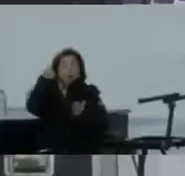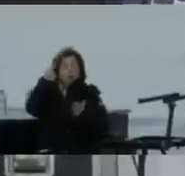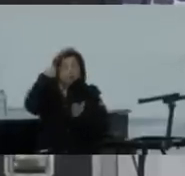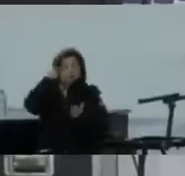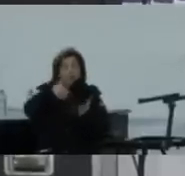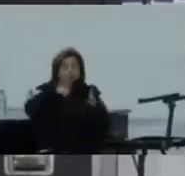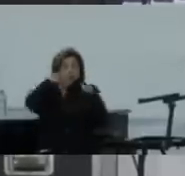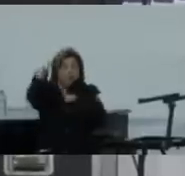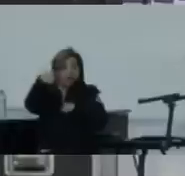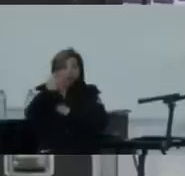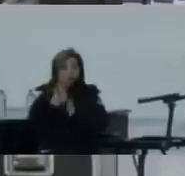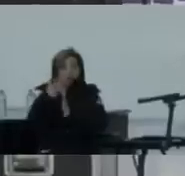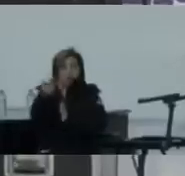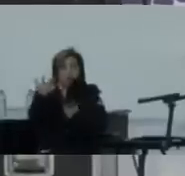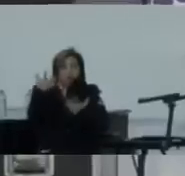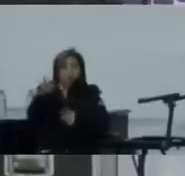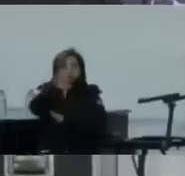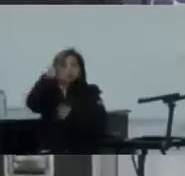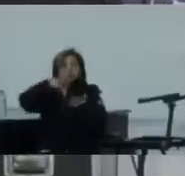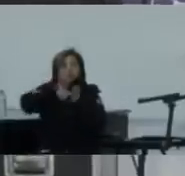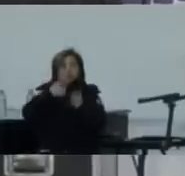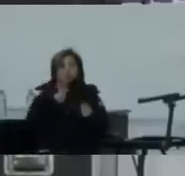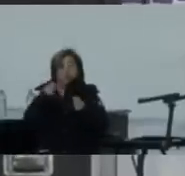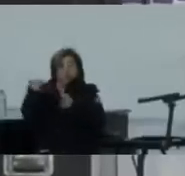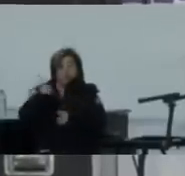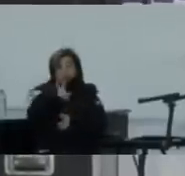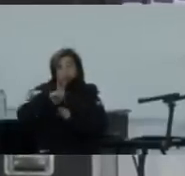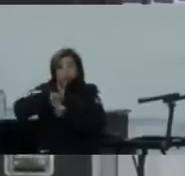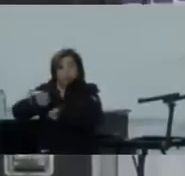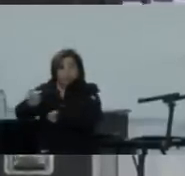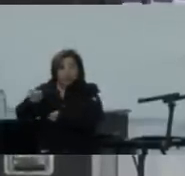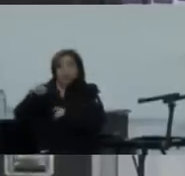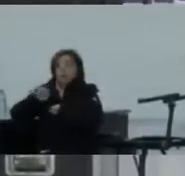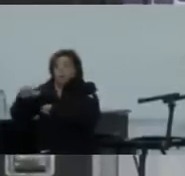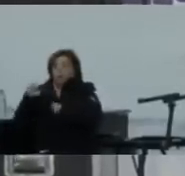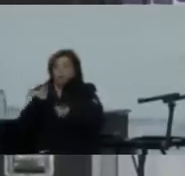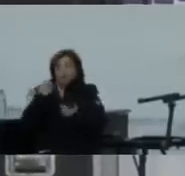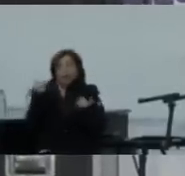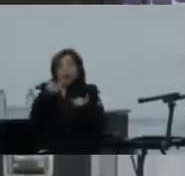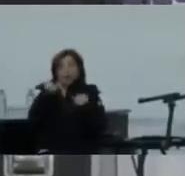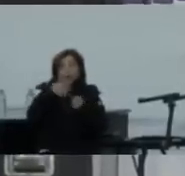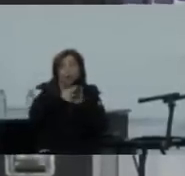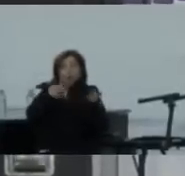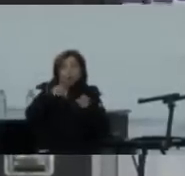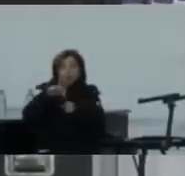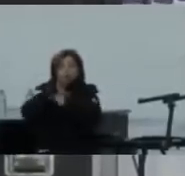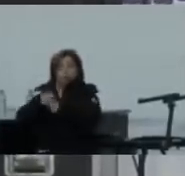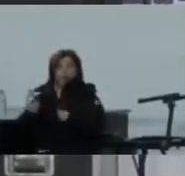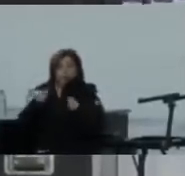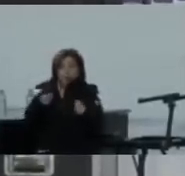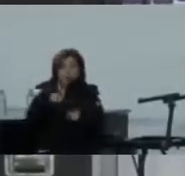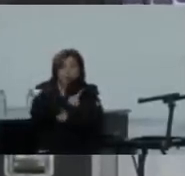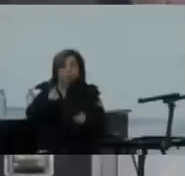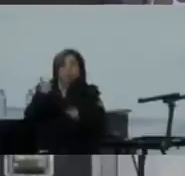miliardi alle nostre banche. Le nostre banche cosa fanno? Non finanziano le famiglie o la piccola impresa, comprano il debito, i bot e il CCT, e poi